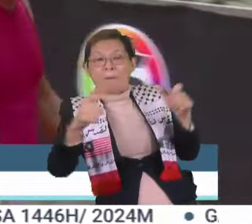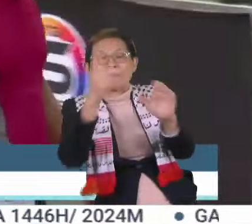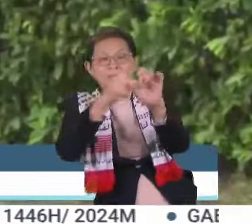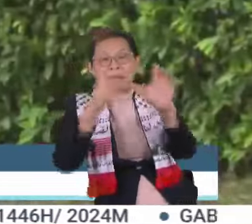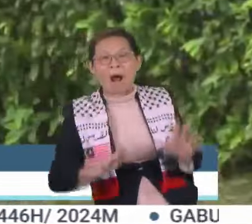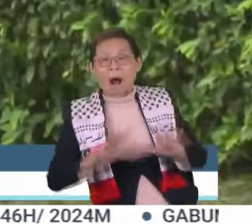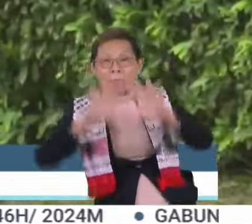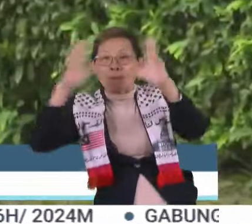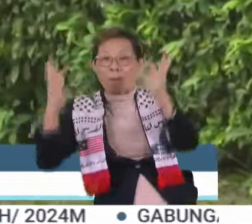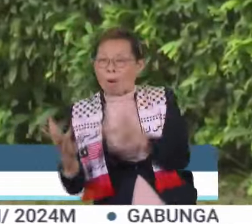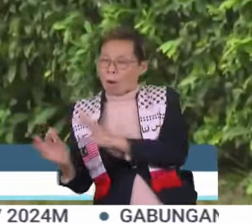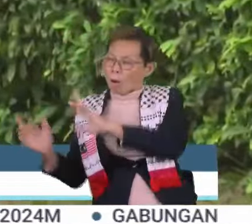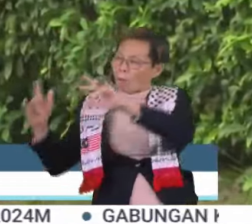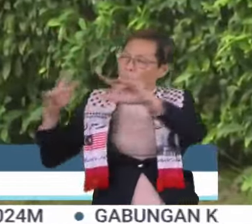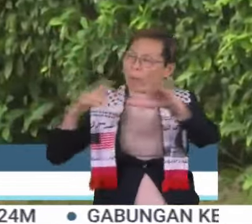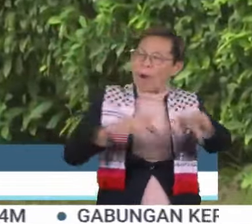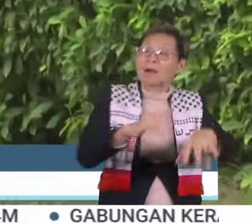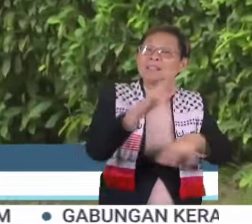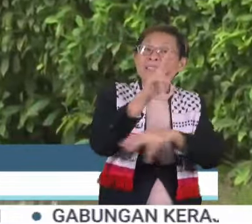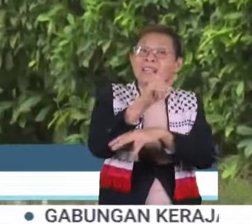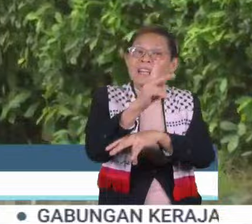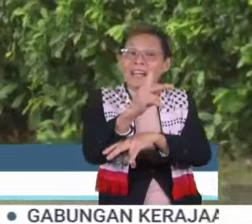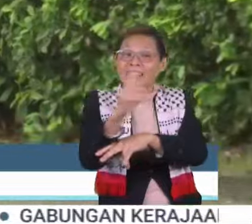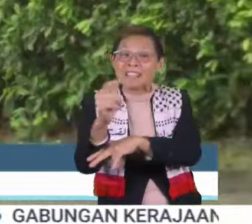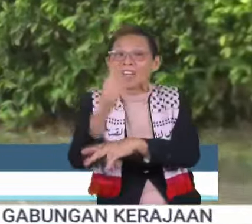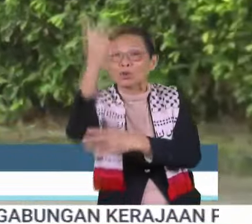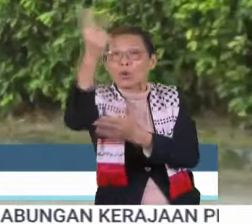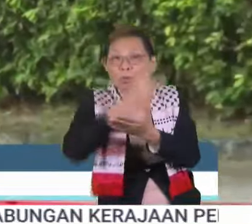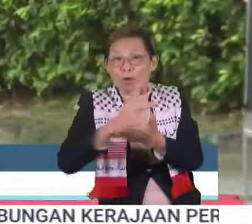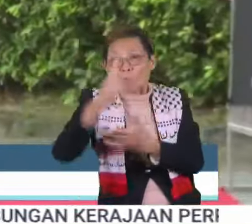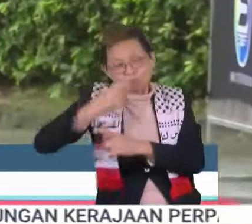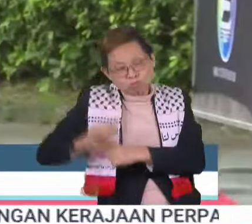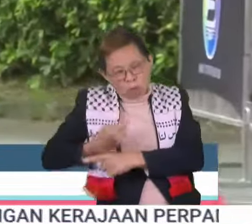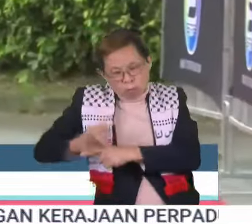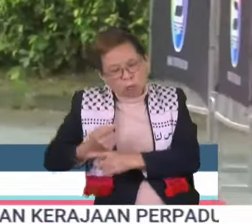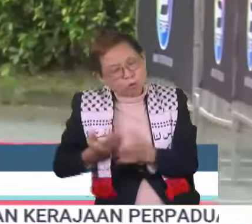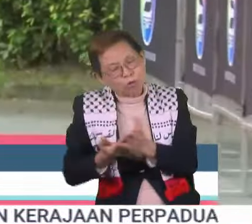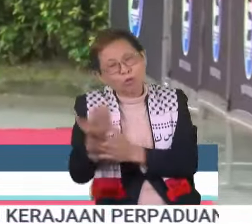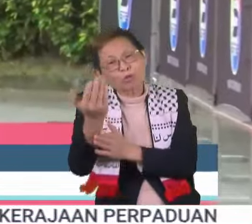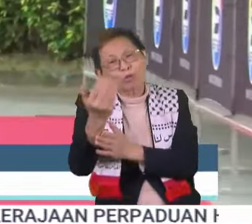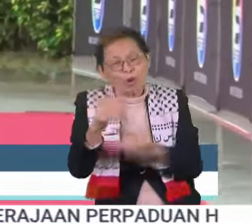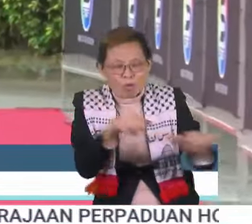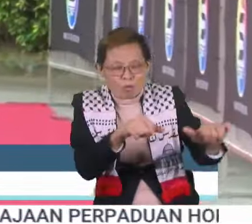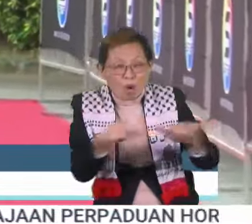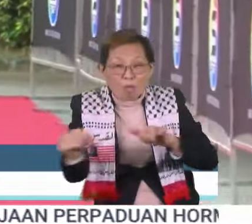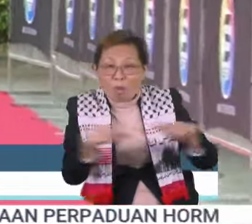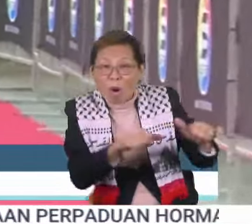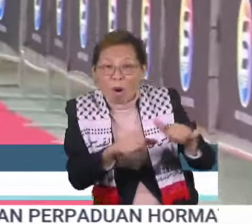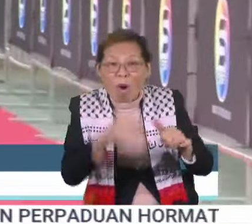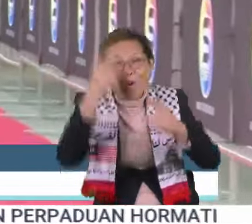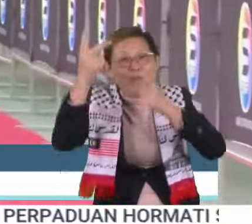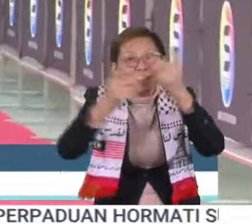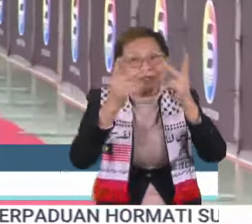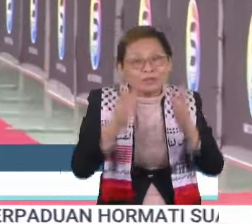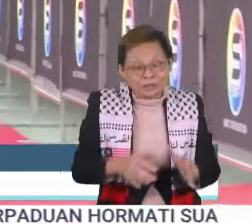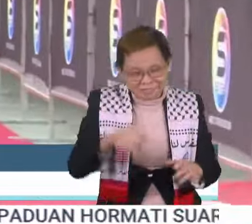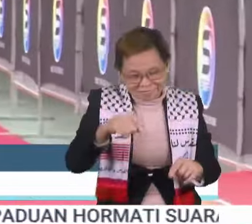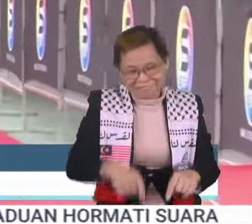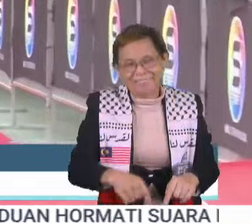juga berhimpun di Kota Tinggi selama 2 minggu untuk berlatih. Ia secara tidak langsung merancangkan sektor pelancongan